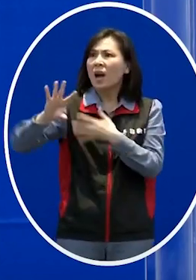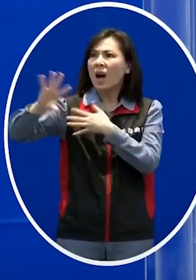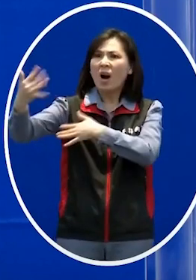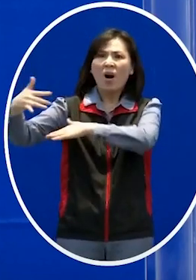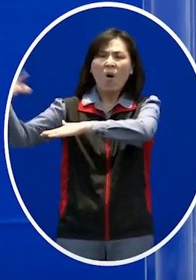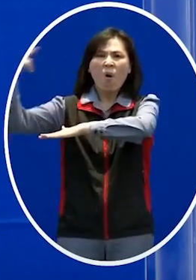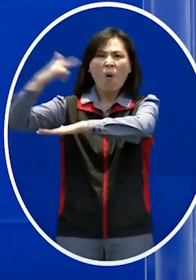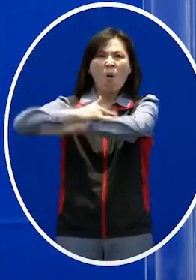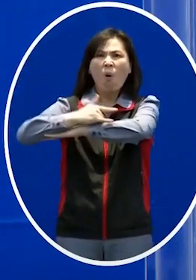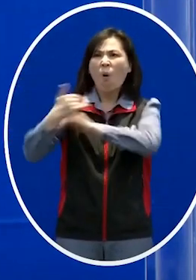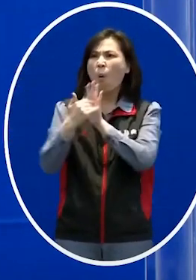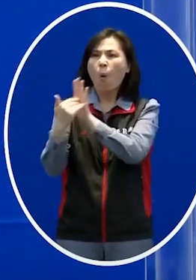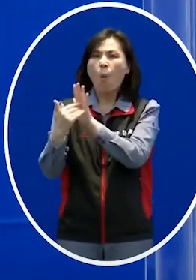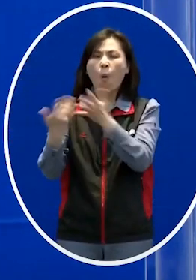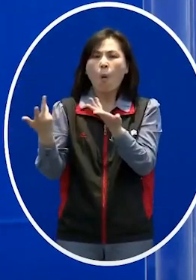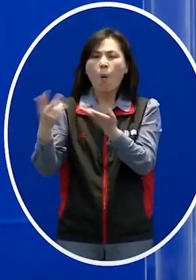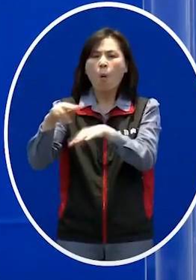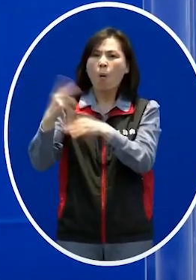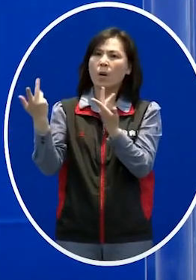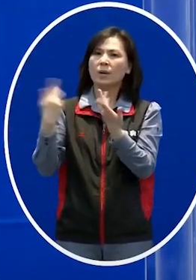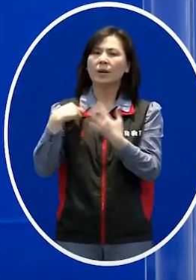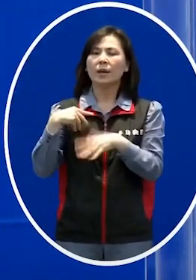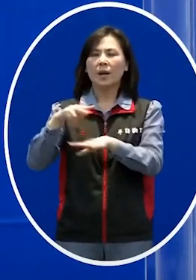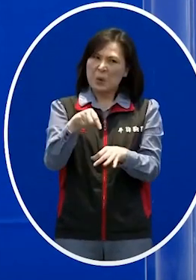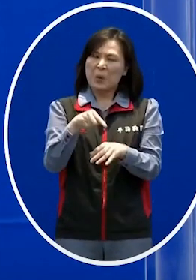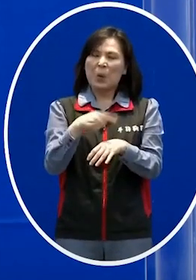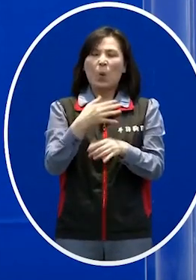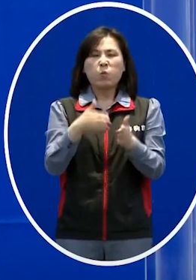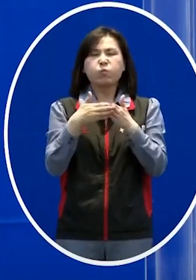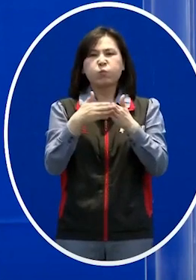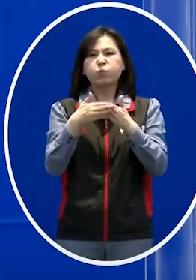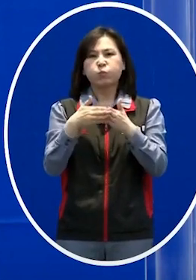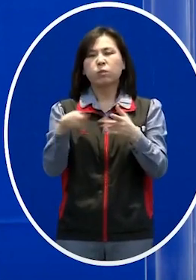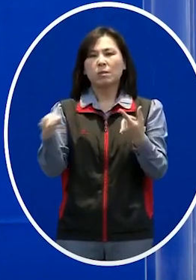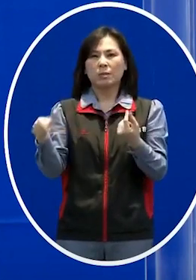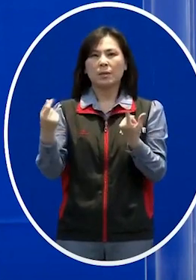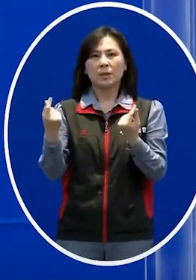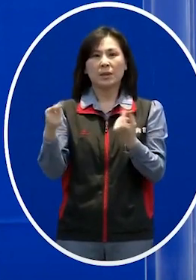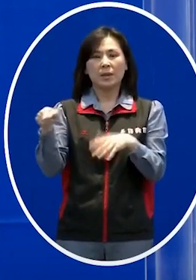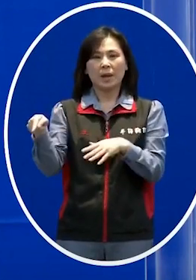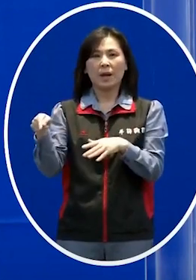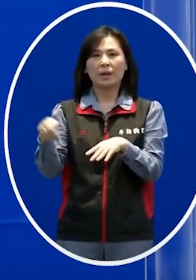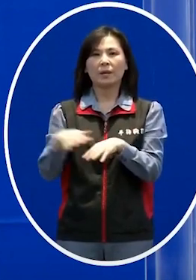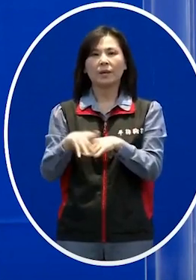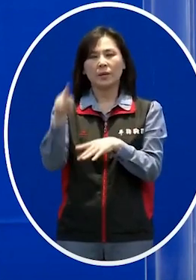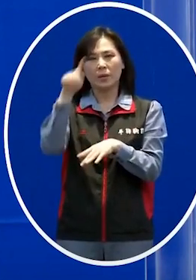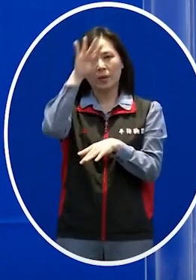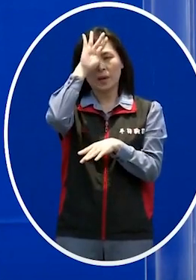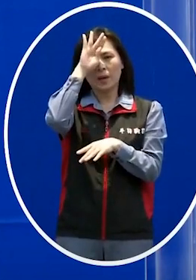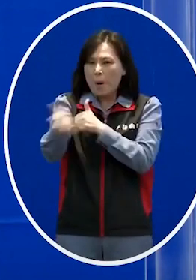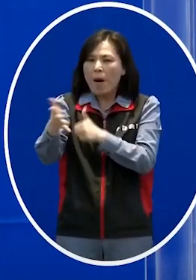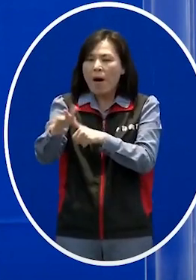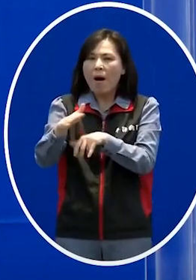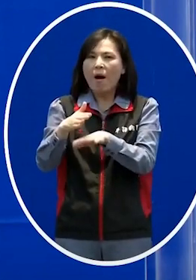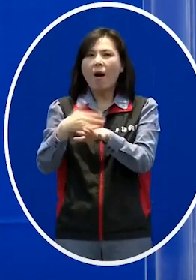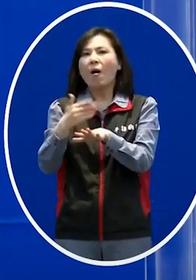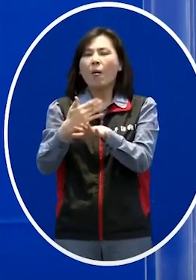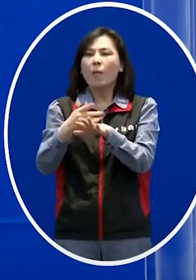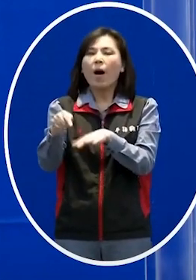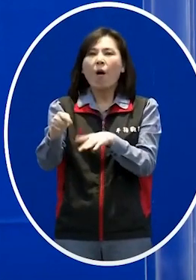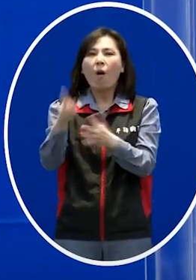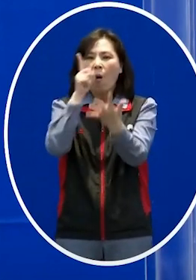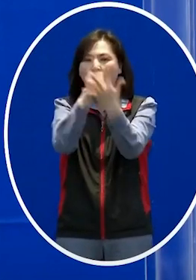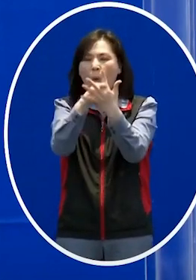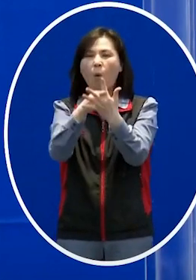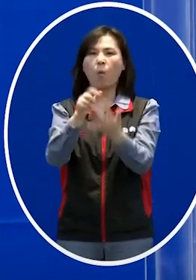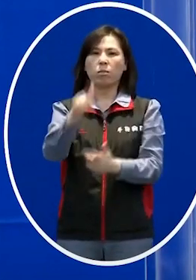格。好，那我们现在在顾及到整个经济的发展，对病毒一个发病的期间的一个染病的可能性，我们越了解，那